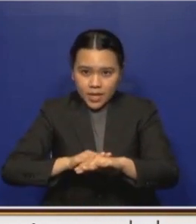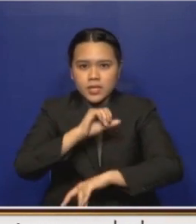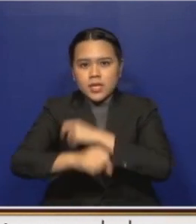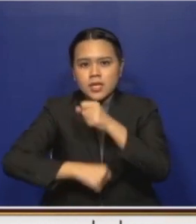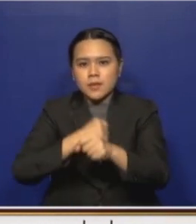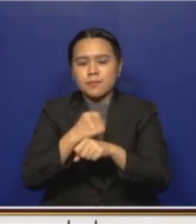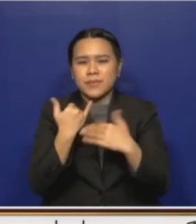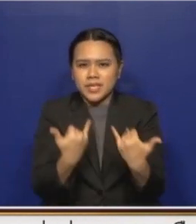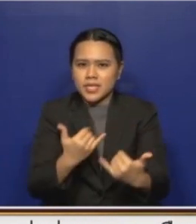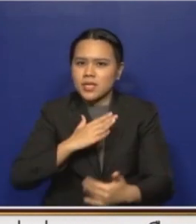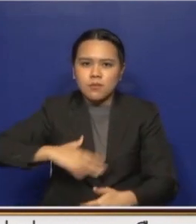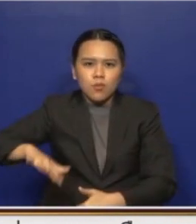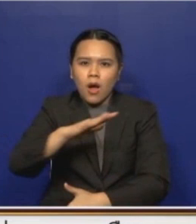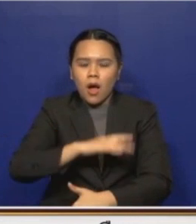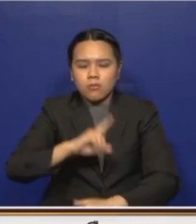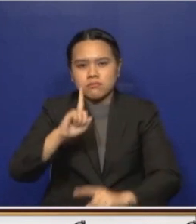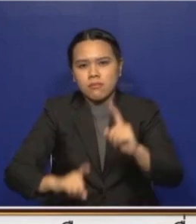ไปครับ